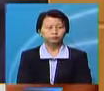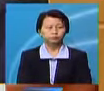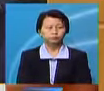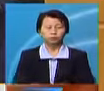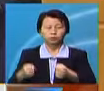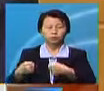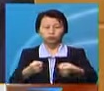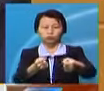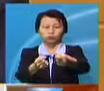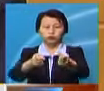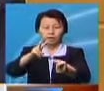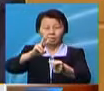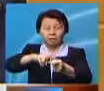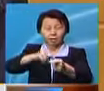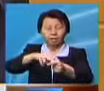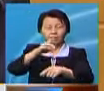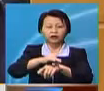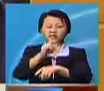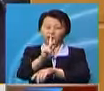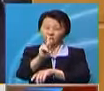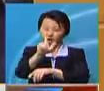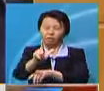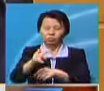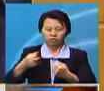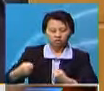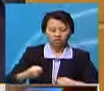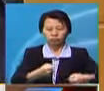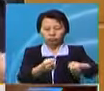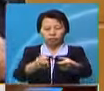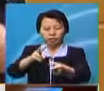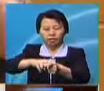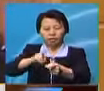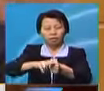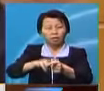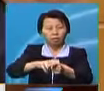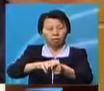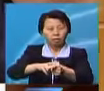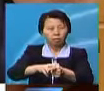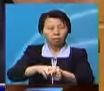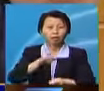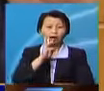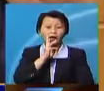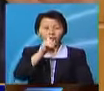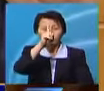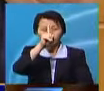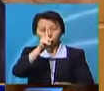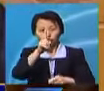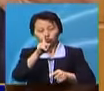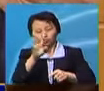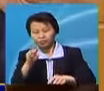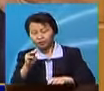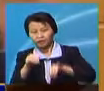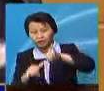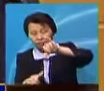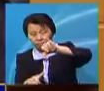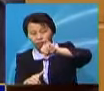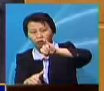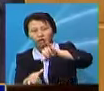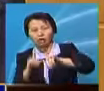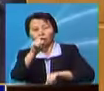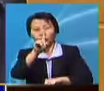Sungai Kelang di Bandar Raya. Di Bandar Raya tu masih air dia 1 meter di bawah paras.